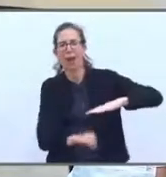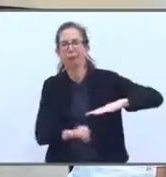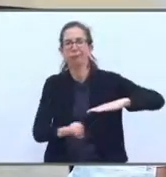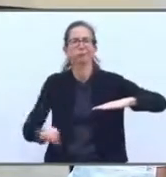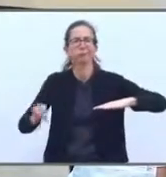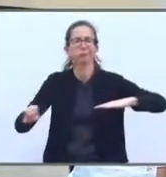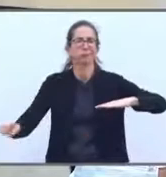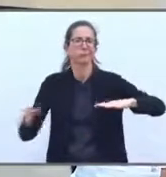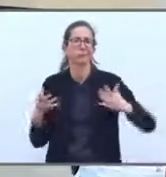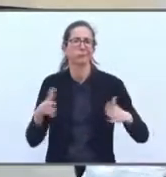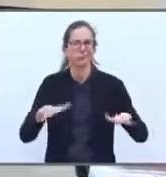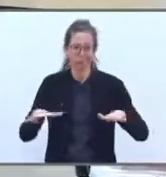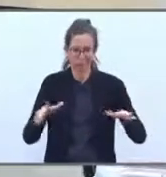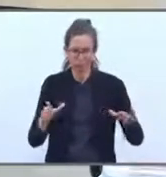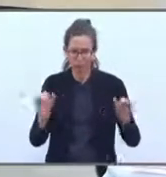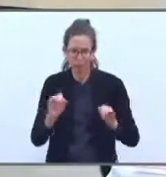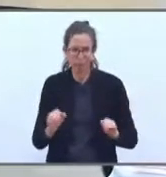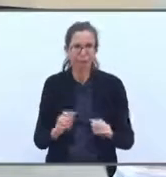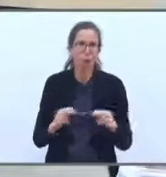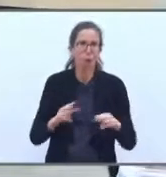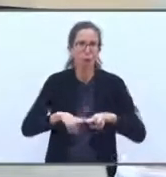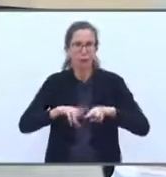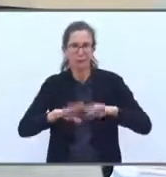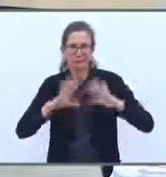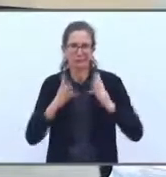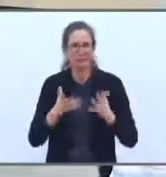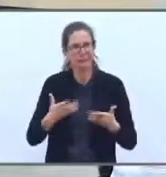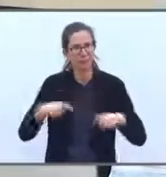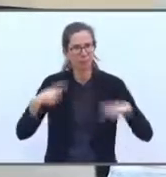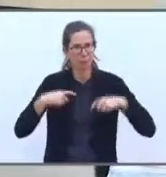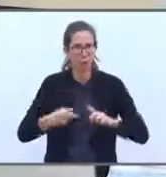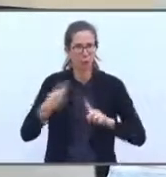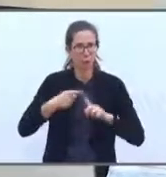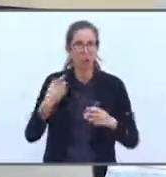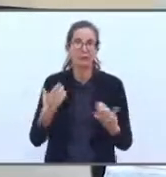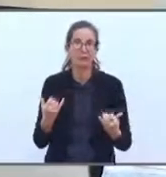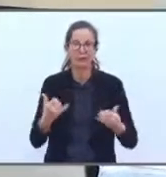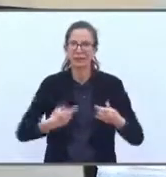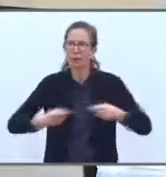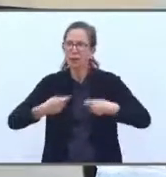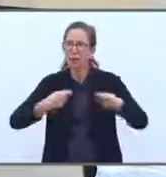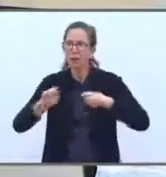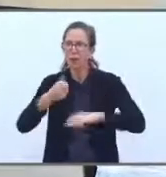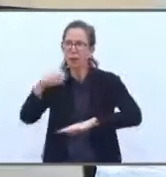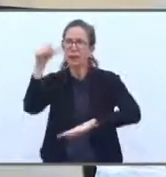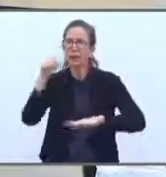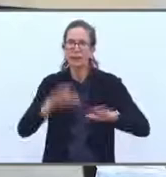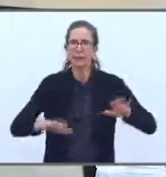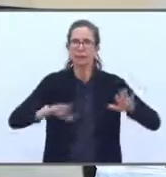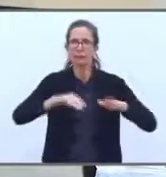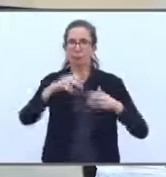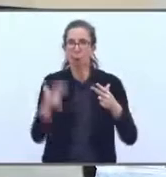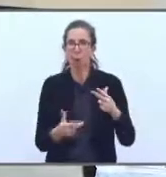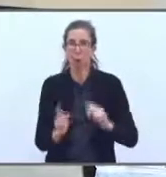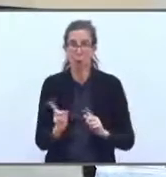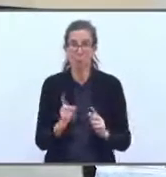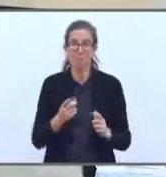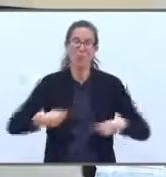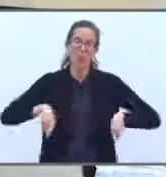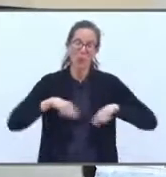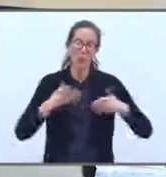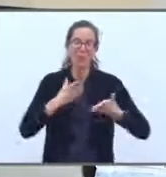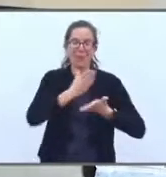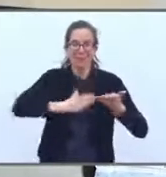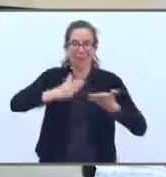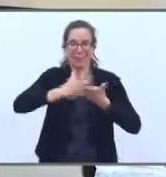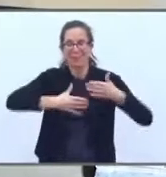ce marché. Je vous signale au passage que nous ne faisons pas de marché unique à l'échelle de la métropole, mais nous faisons une sectorisation de manière à ce que